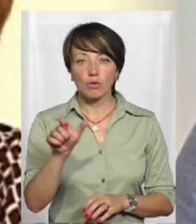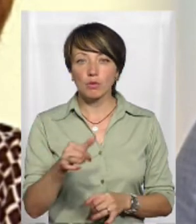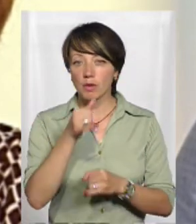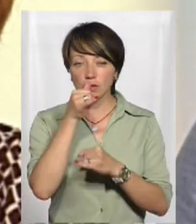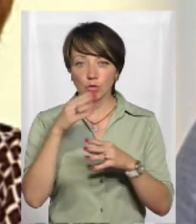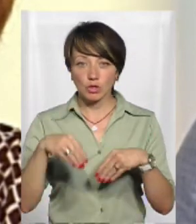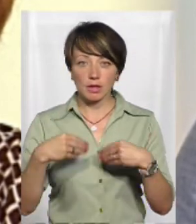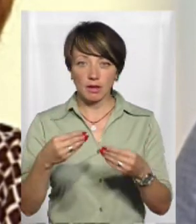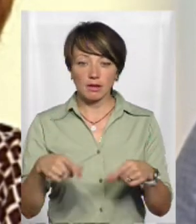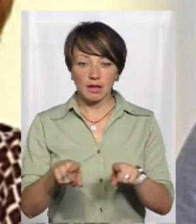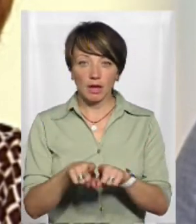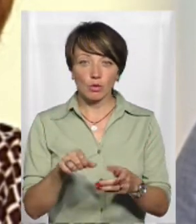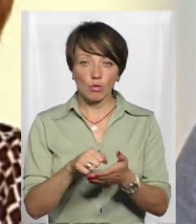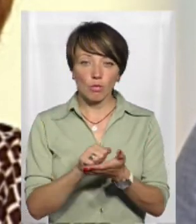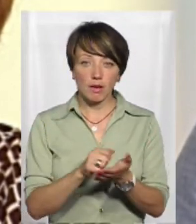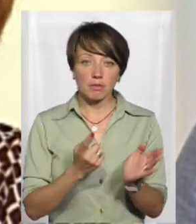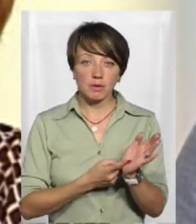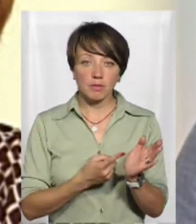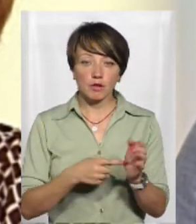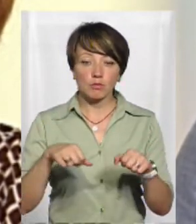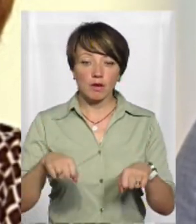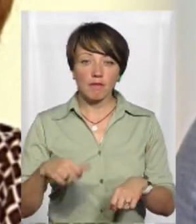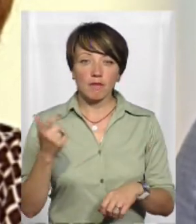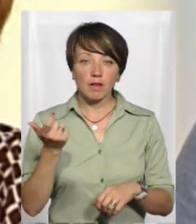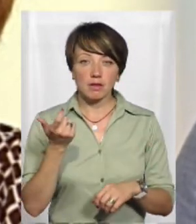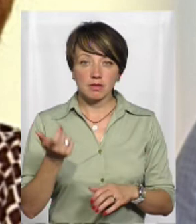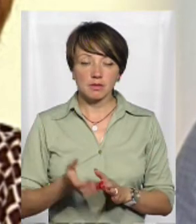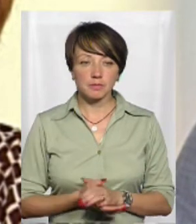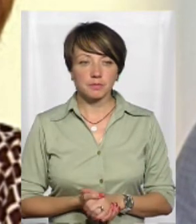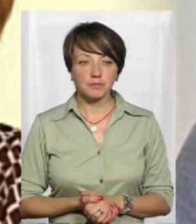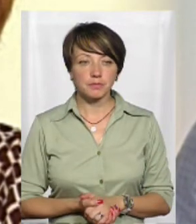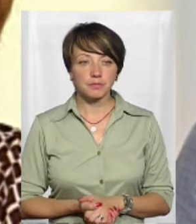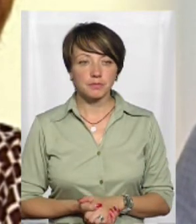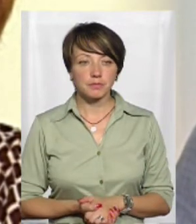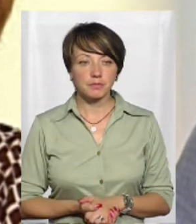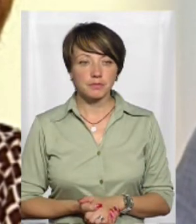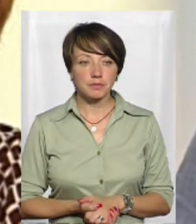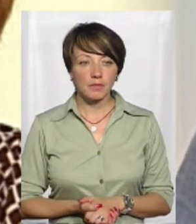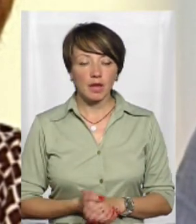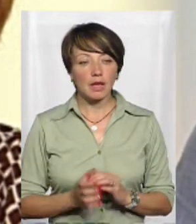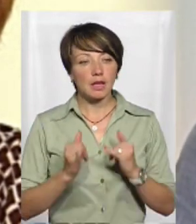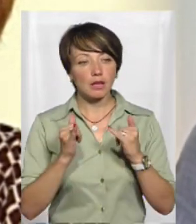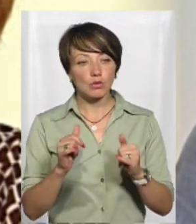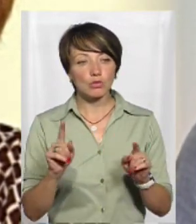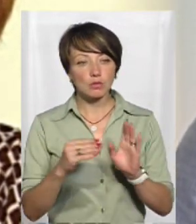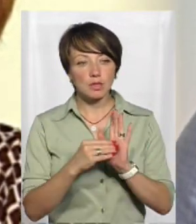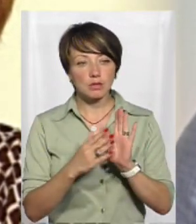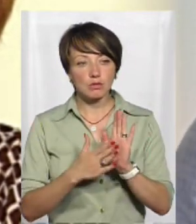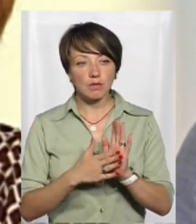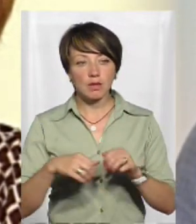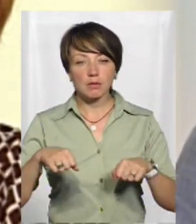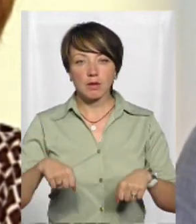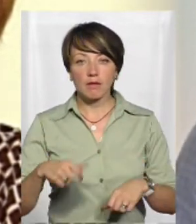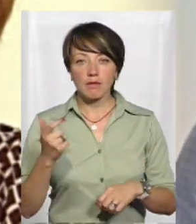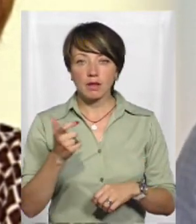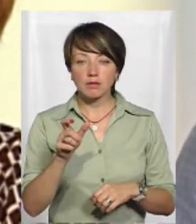зможе надати підтверджуючі документи про право власності, бо вона не є власником. А для того, щоб зареєструвати право власності,